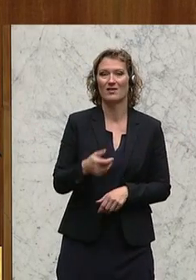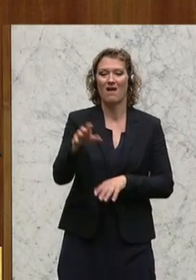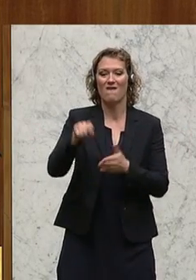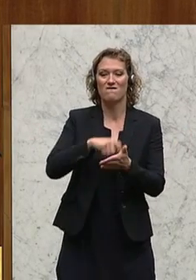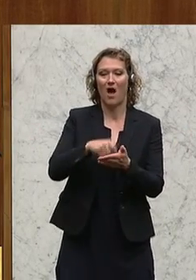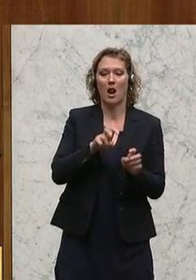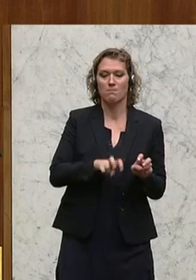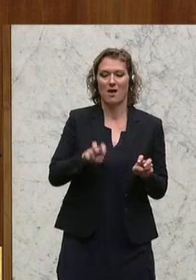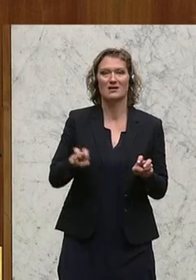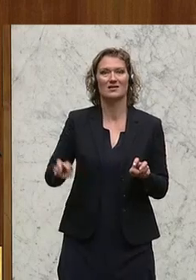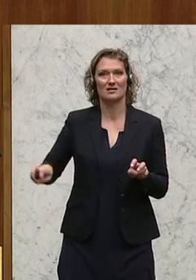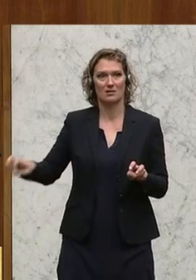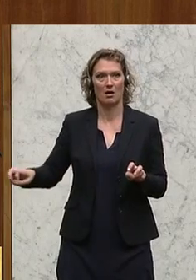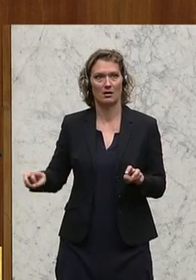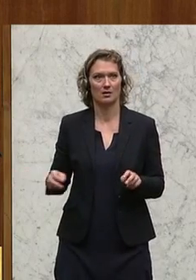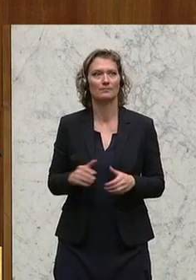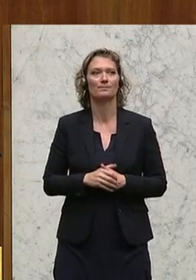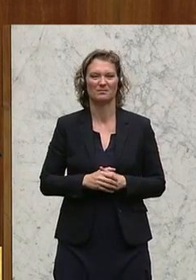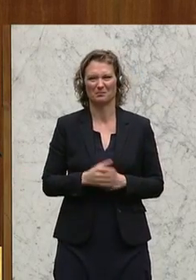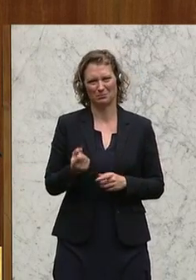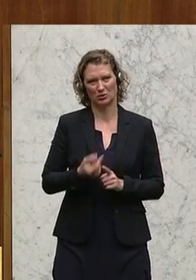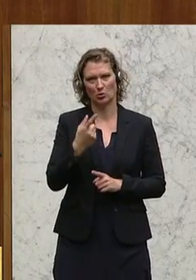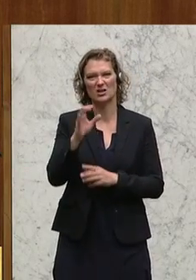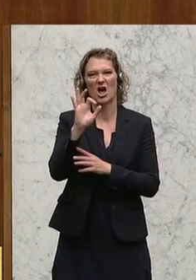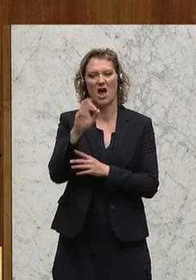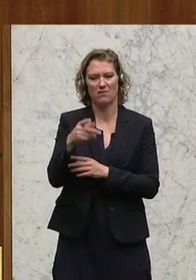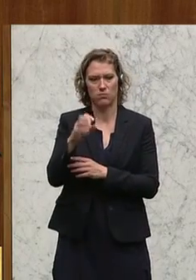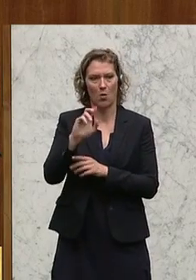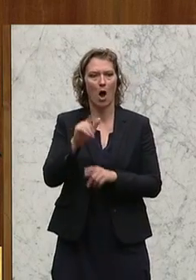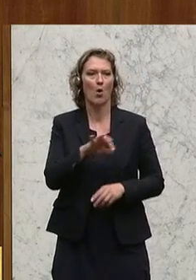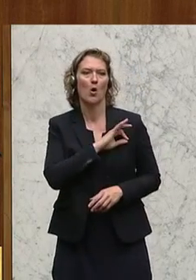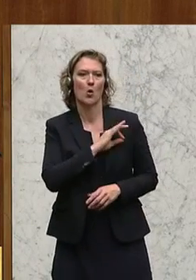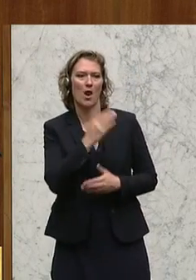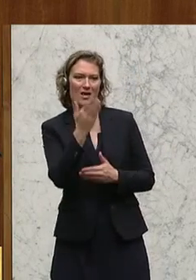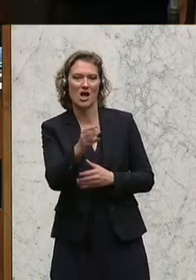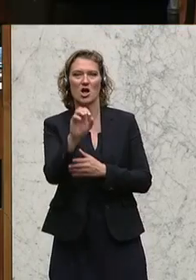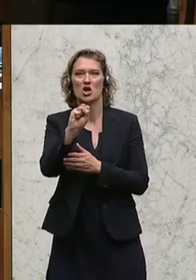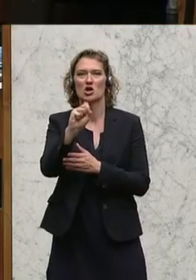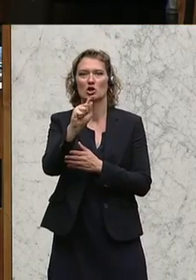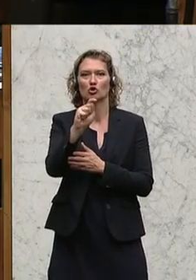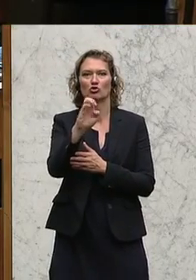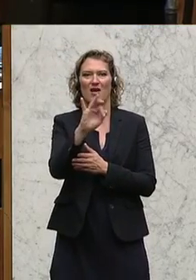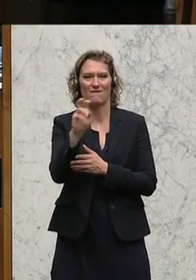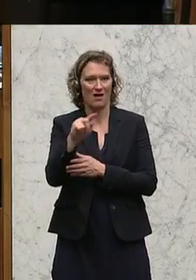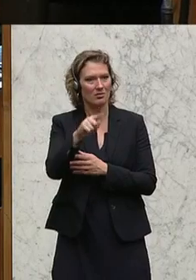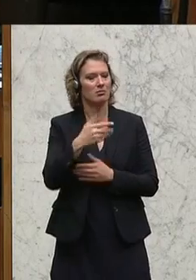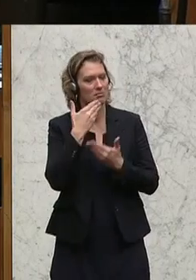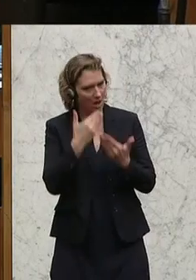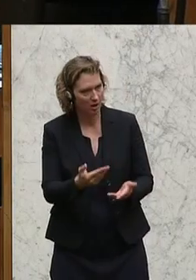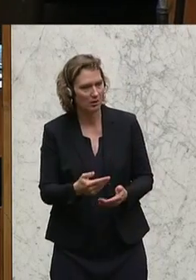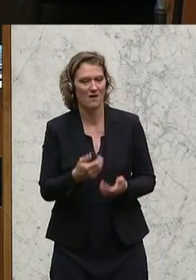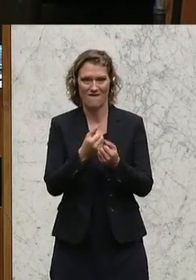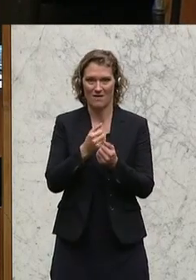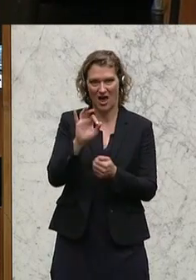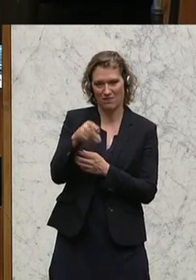zu bekommen. Und da ist gerade die Freiheitliche Partei, da bin ich dankbar auch dem Kollegen Stefan, der das ganz ehrlich immer angesprochen hat, die Freiheitliche Partei und die Grüne